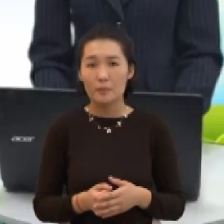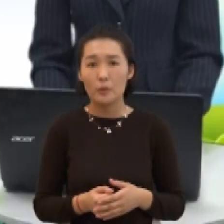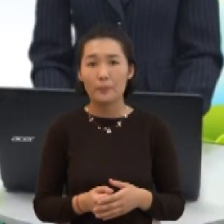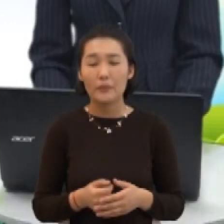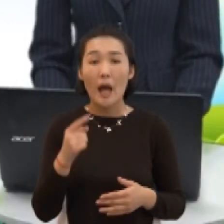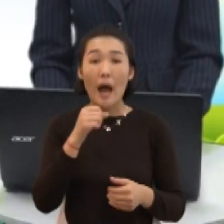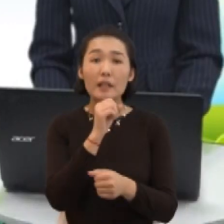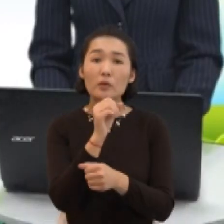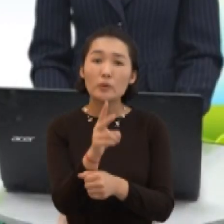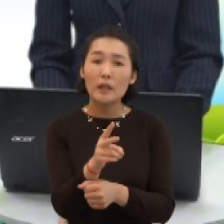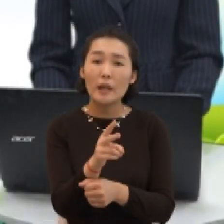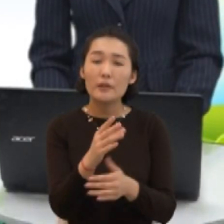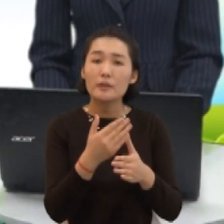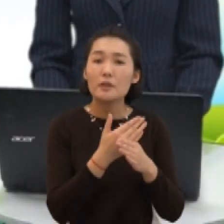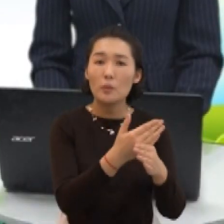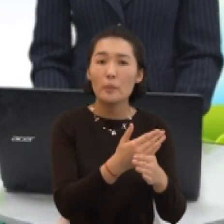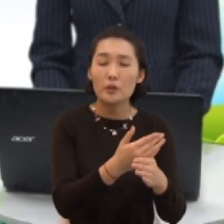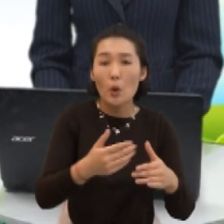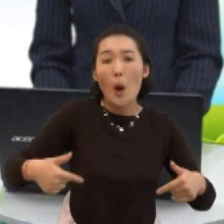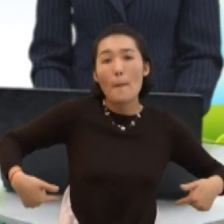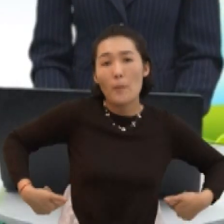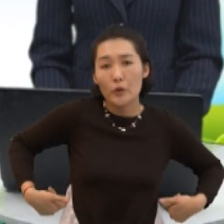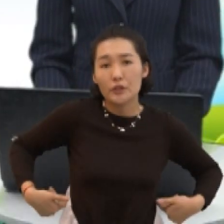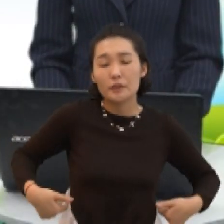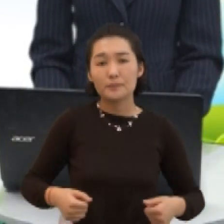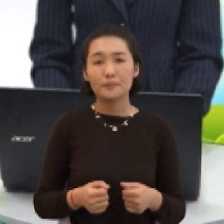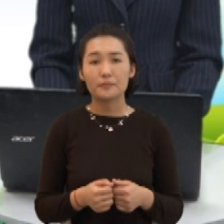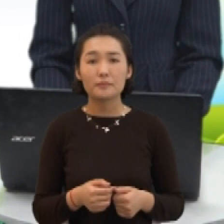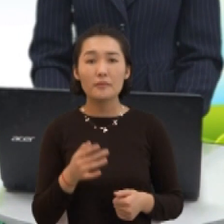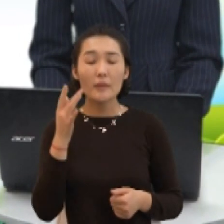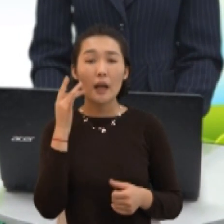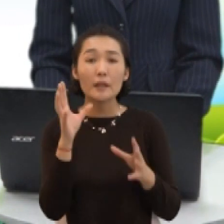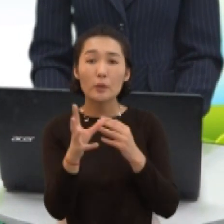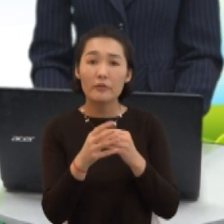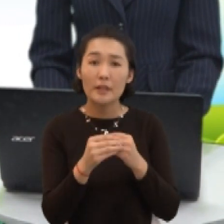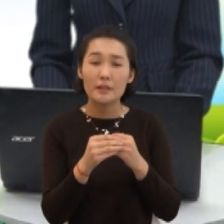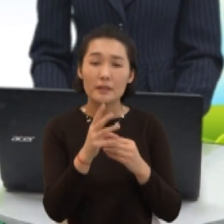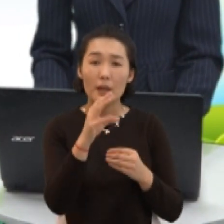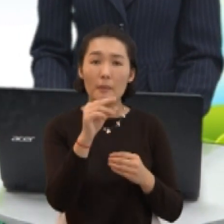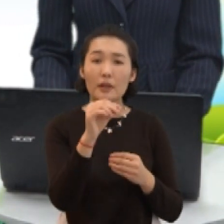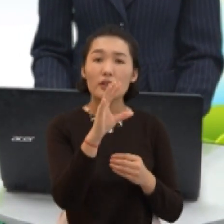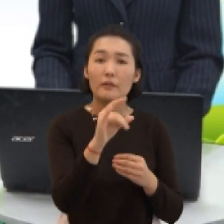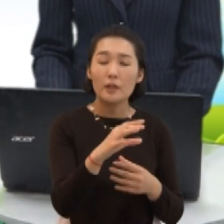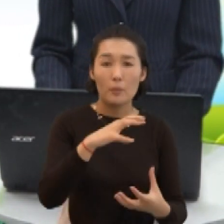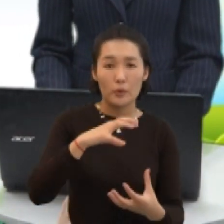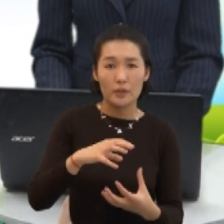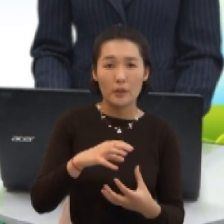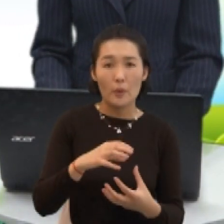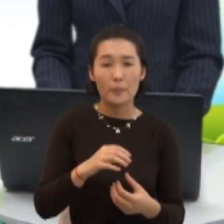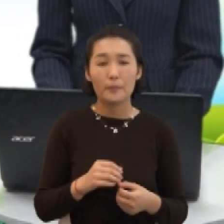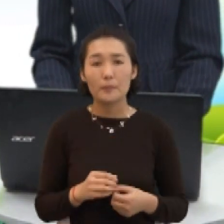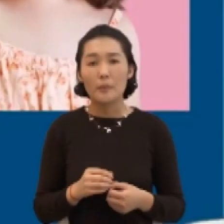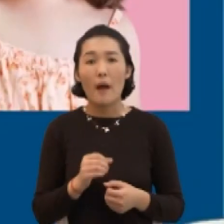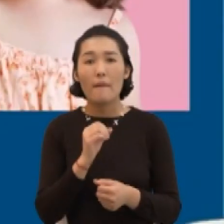почки, которые вместе с мочеточниками и мочевым пузырем составляют выделительную систему